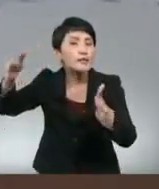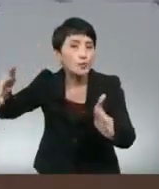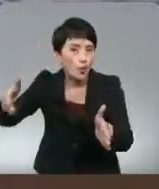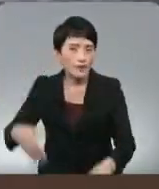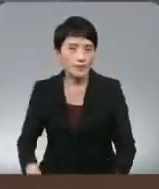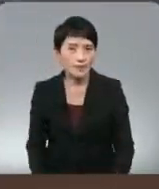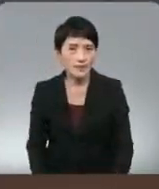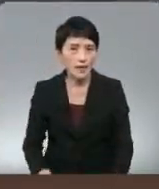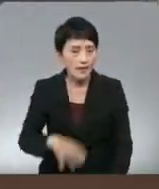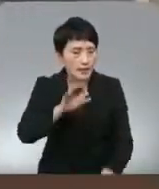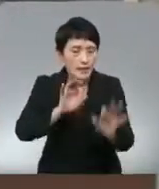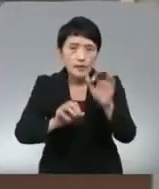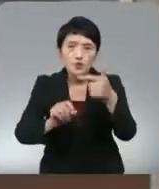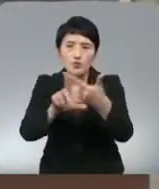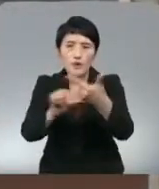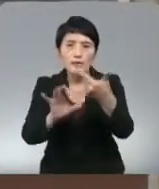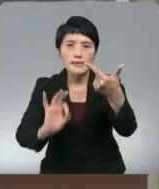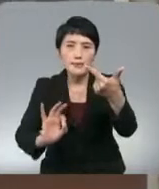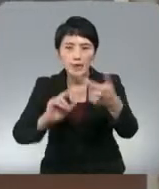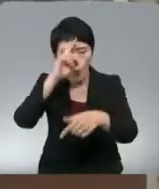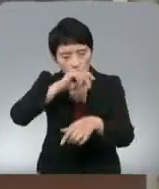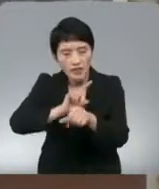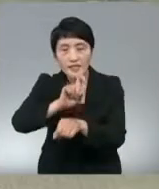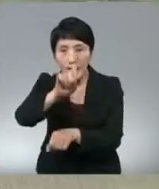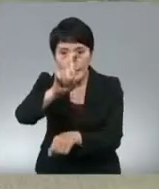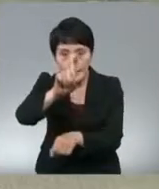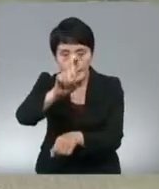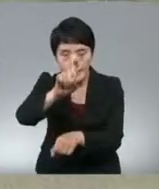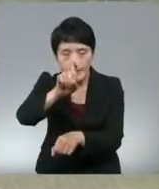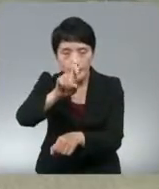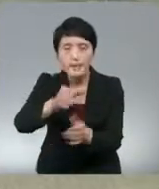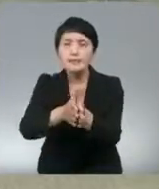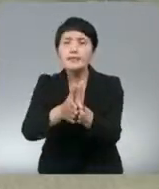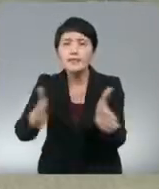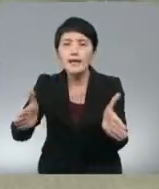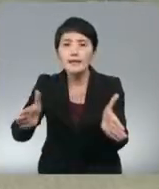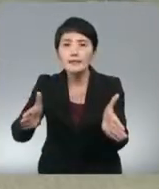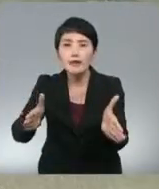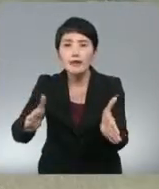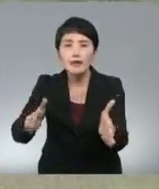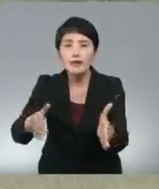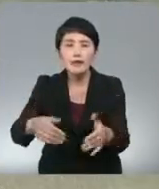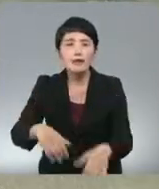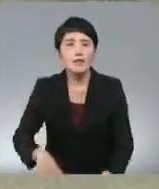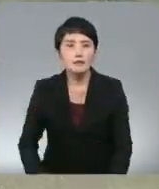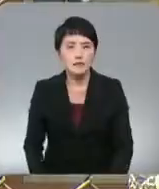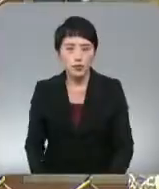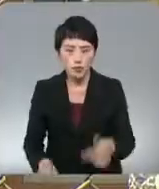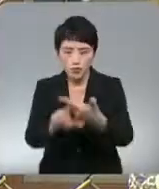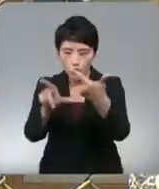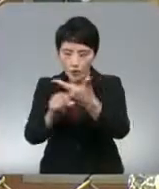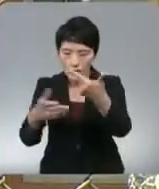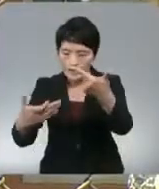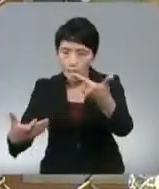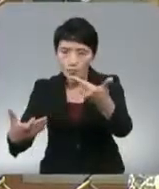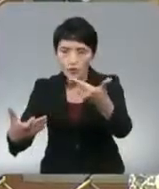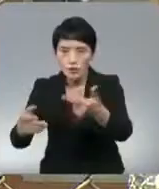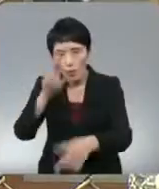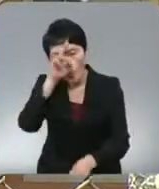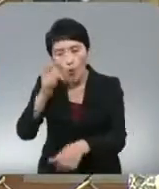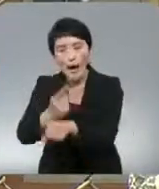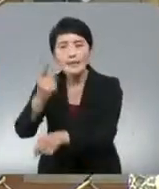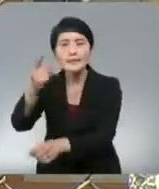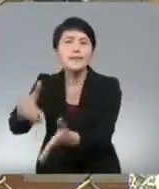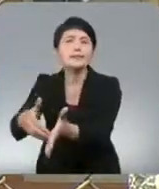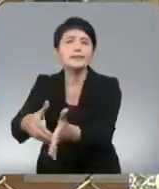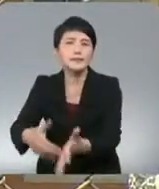lalu satu hari setelah pengumuman rencana pembukaan pemerintah membatalkan rencana tersebut karena kurangnya kenyamanan fasilitas putaran pertama pengunjung untuk masuk ke